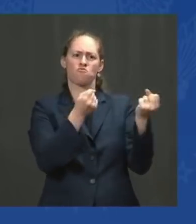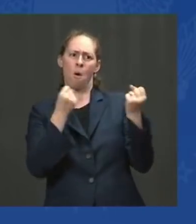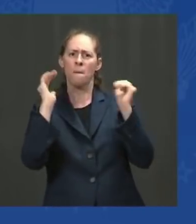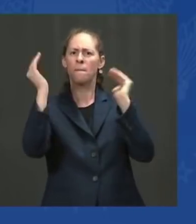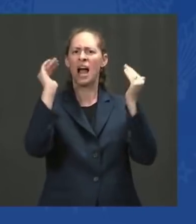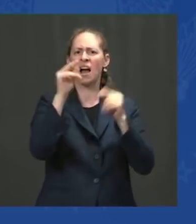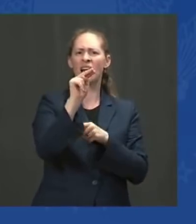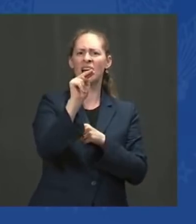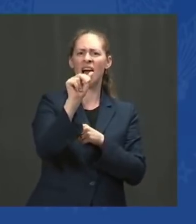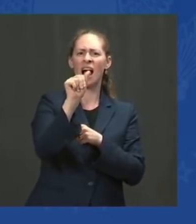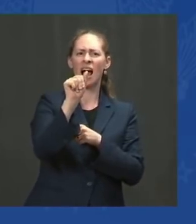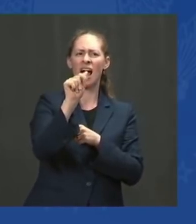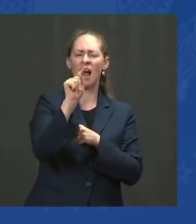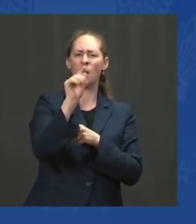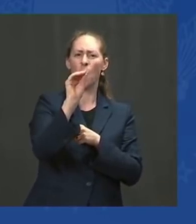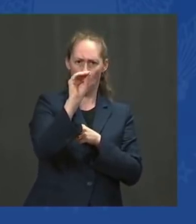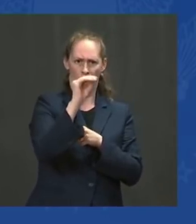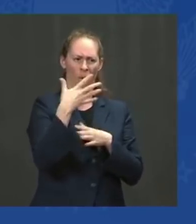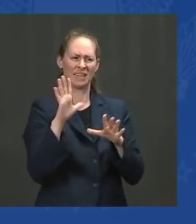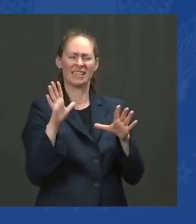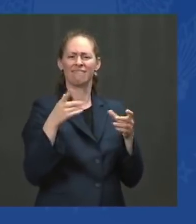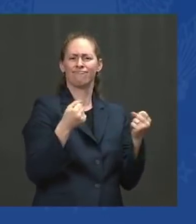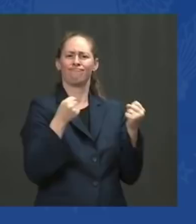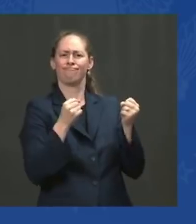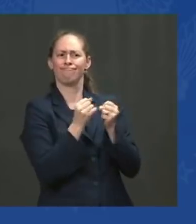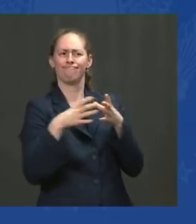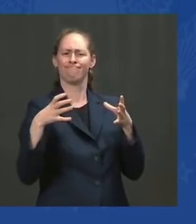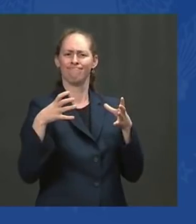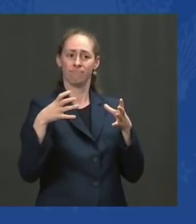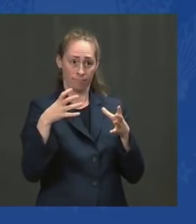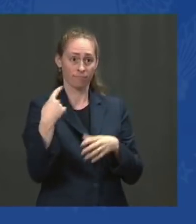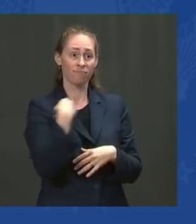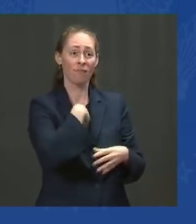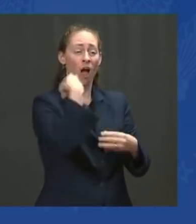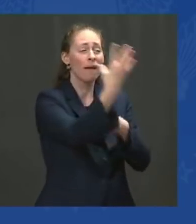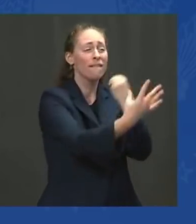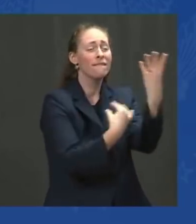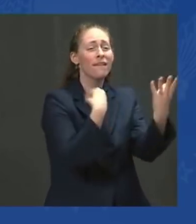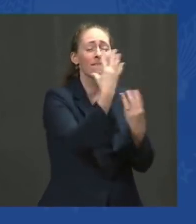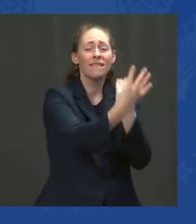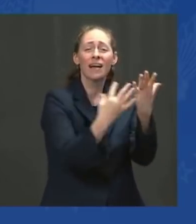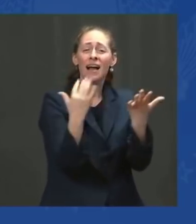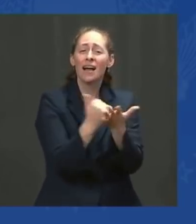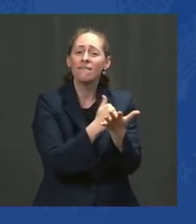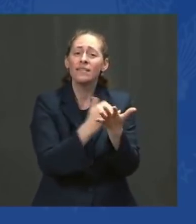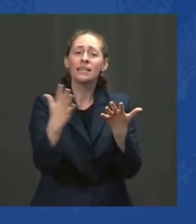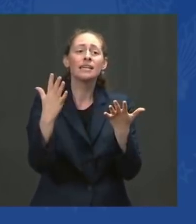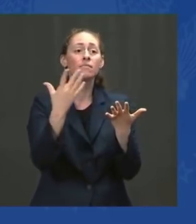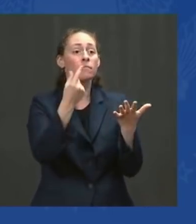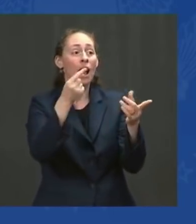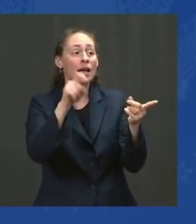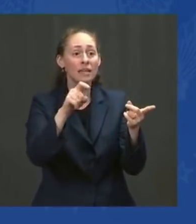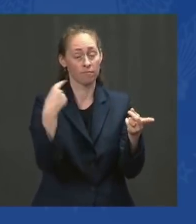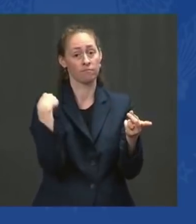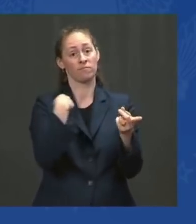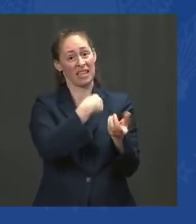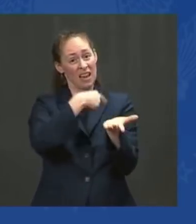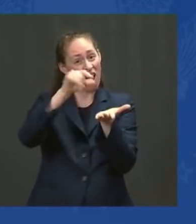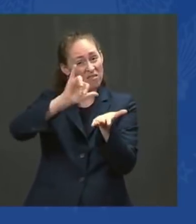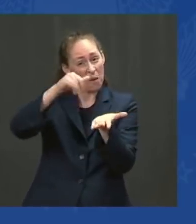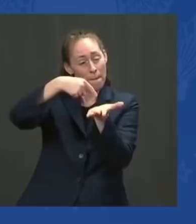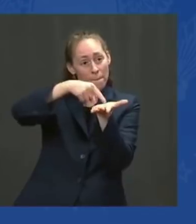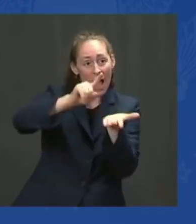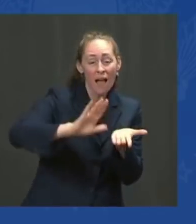的付出鲜血和生命来保卫你呢？这么多年以来美军牺牲了